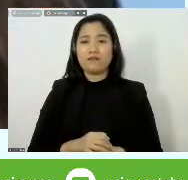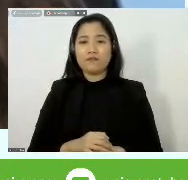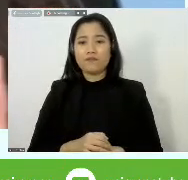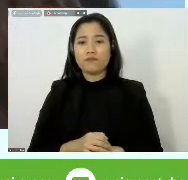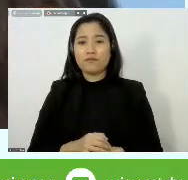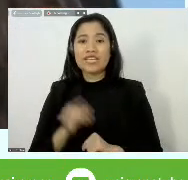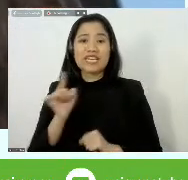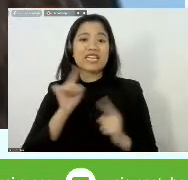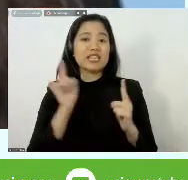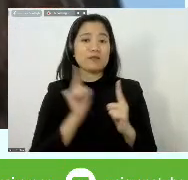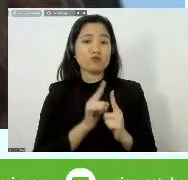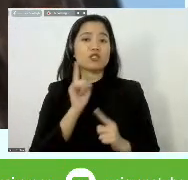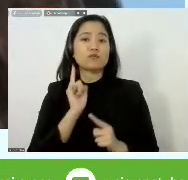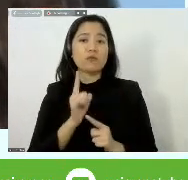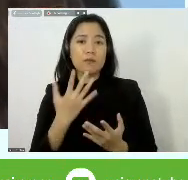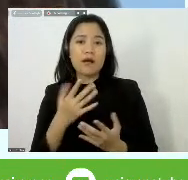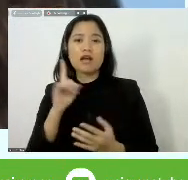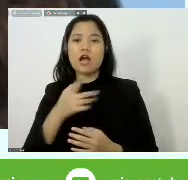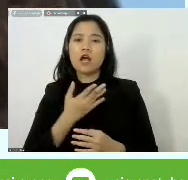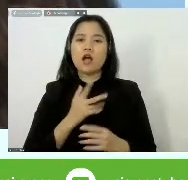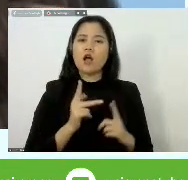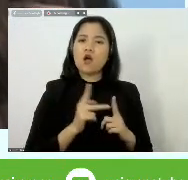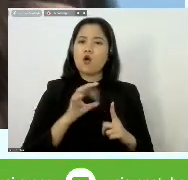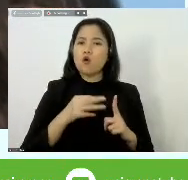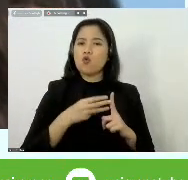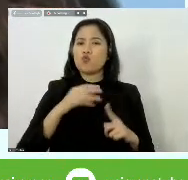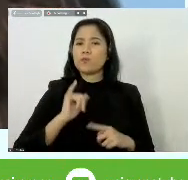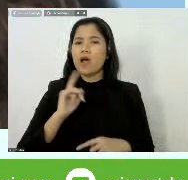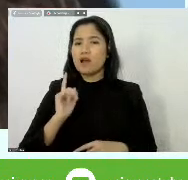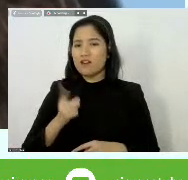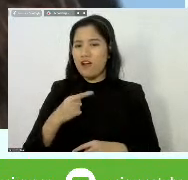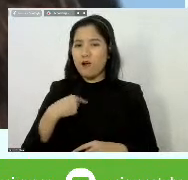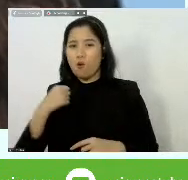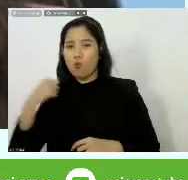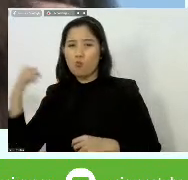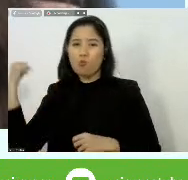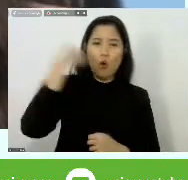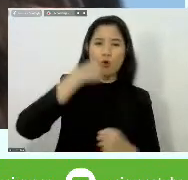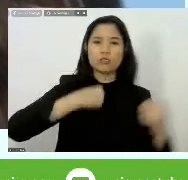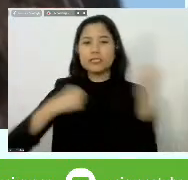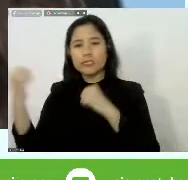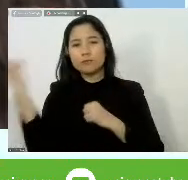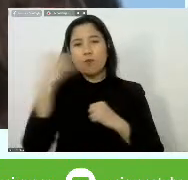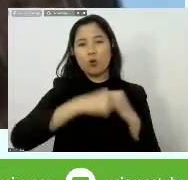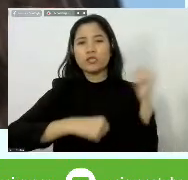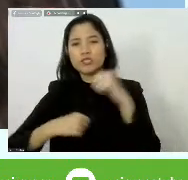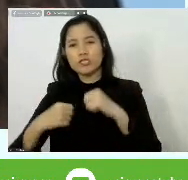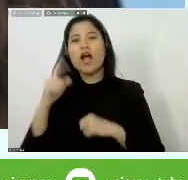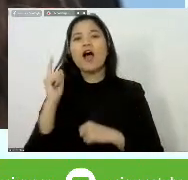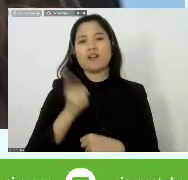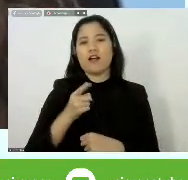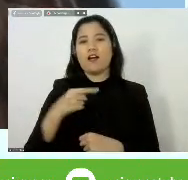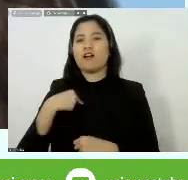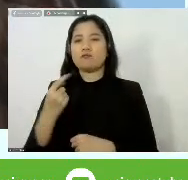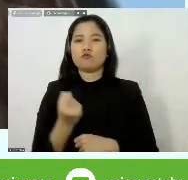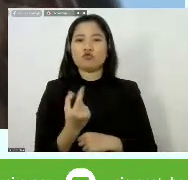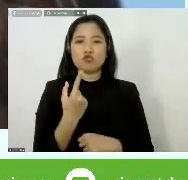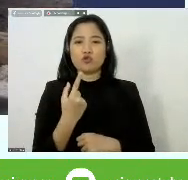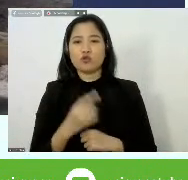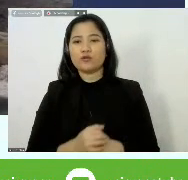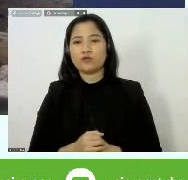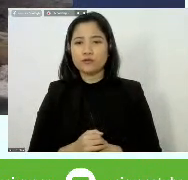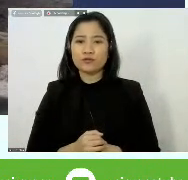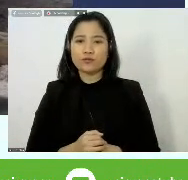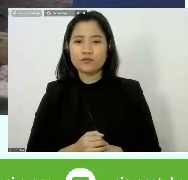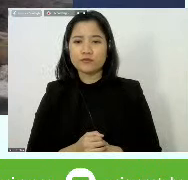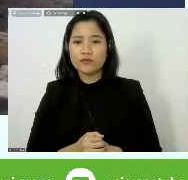sama akunya karena ketatnya soto Hobi yaitu boxing dari uang segitu muncullah kayak kita buat foundation